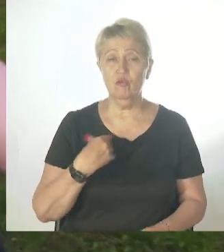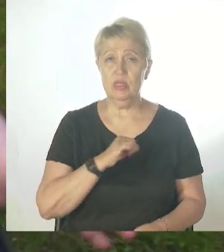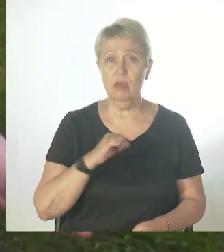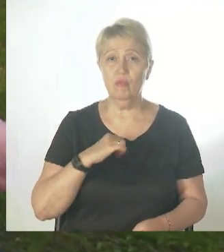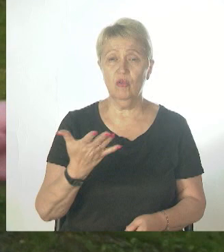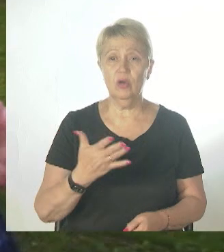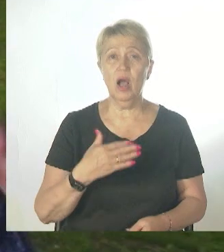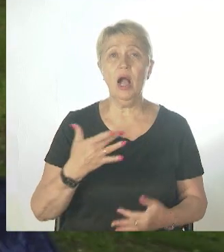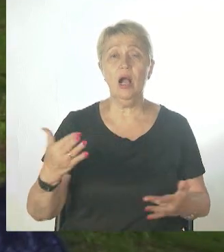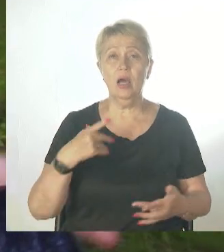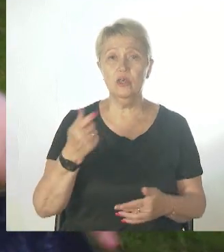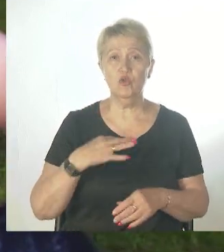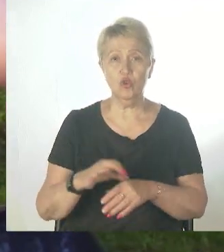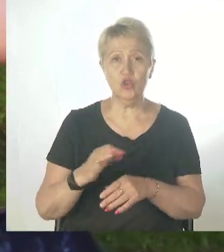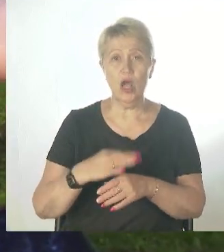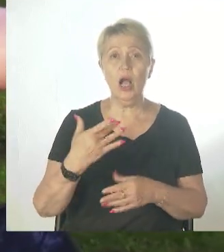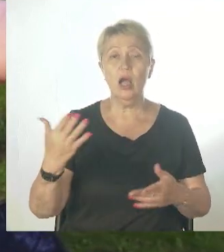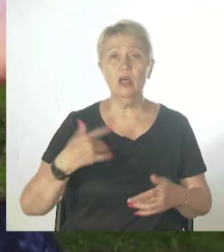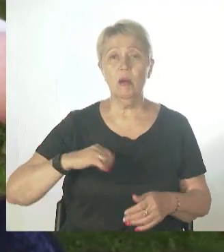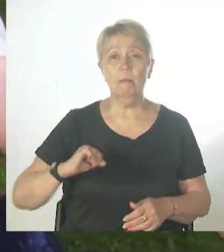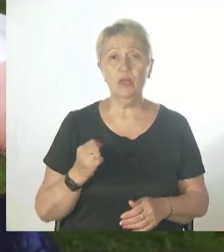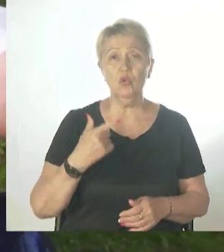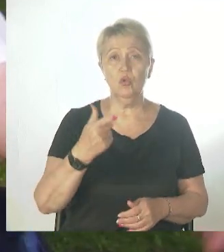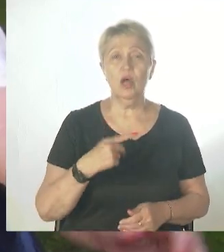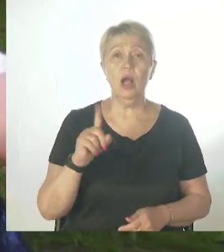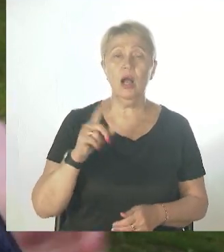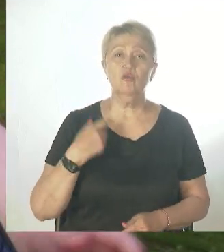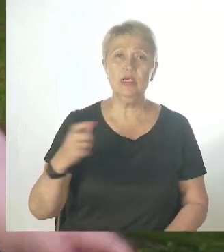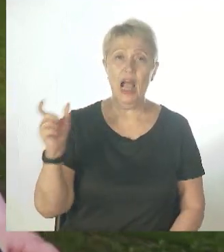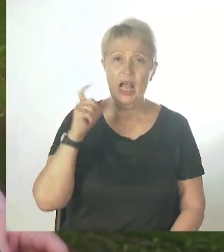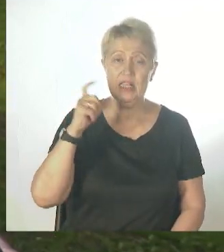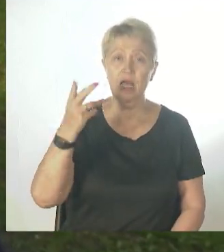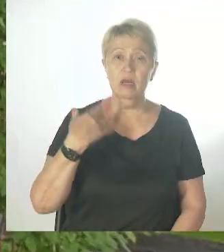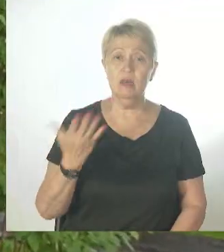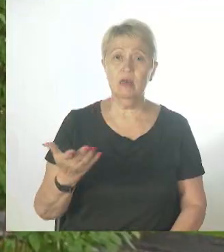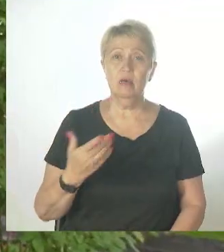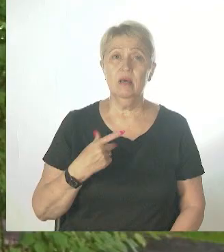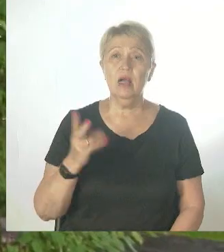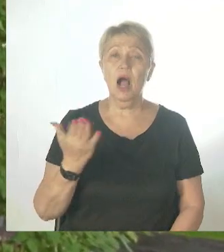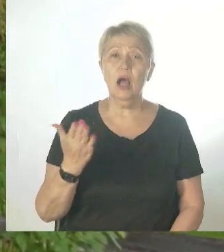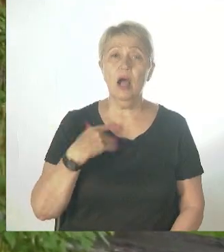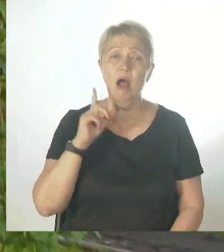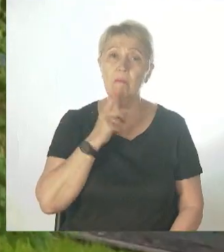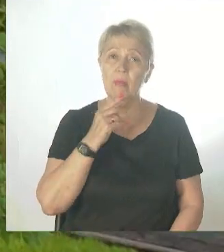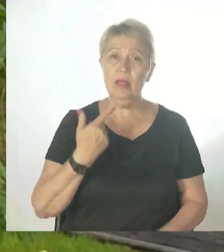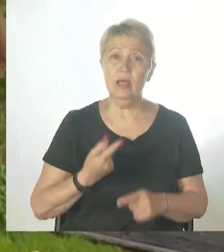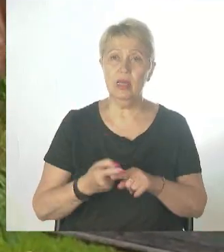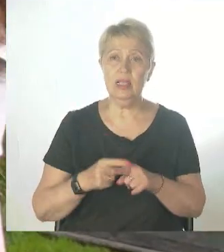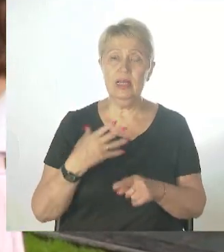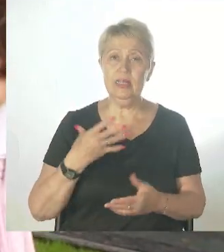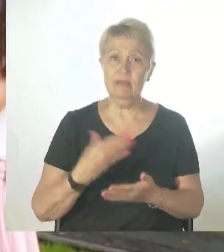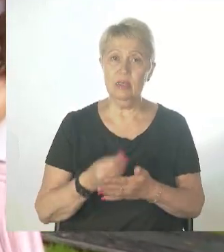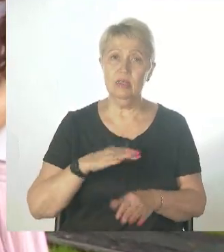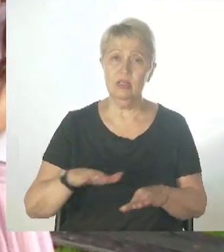Какая ты подруга своему мужу? Какая ты хозяйка в доме? Какая ты мать для своих детей? Я в том числе о